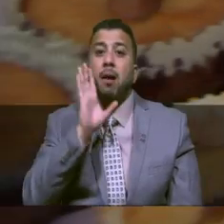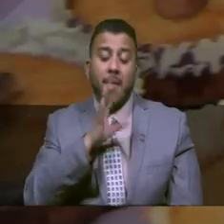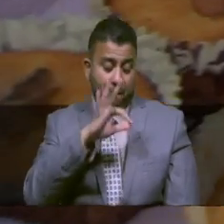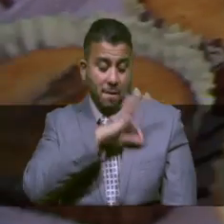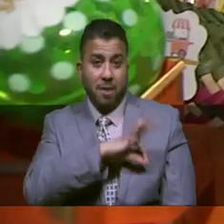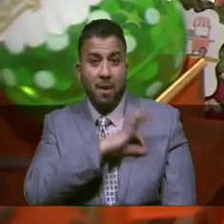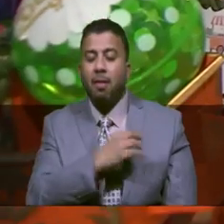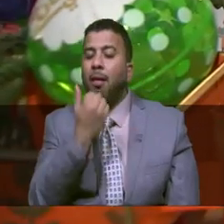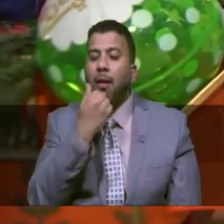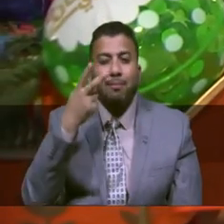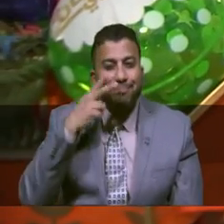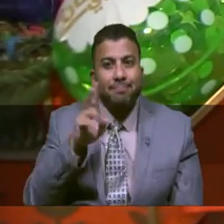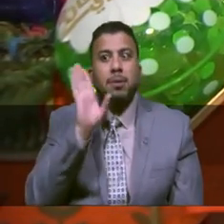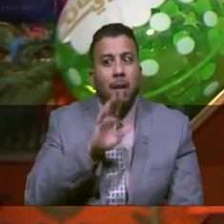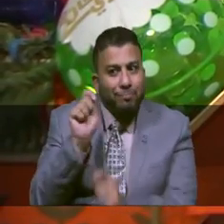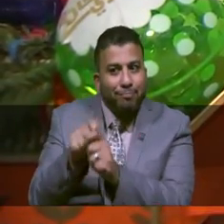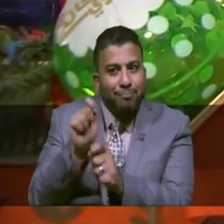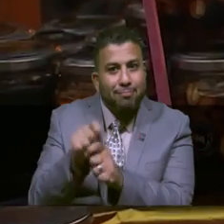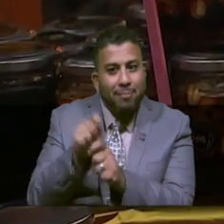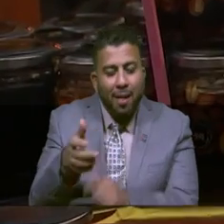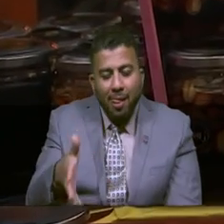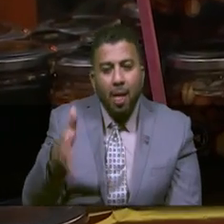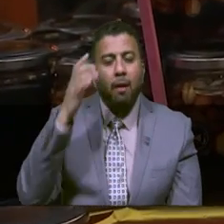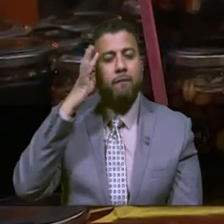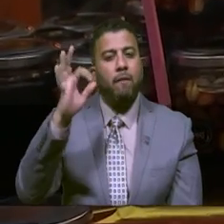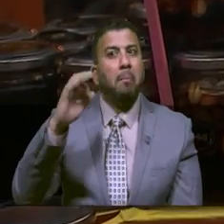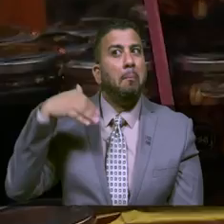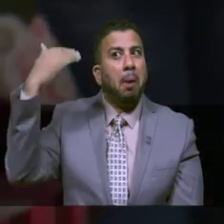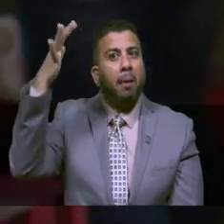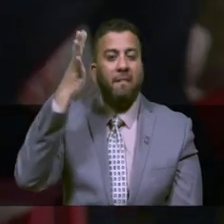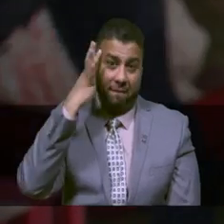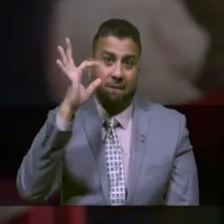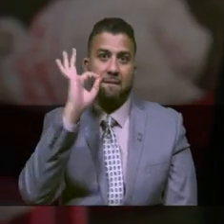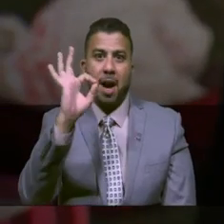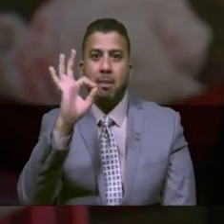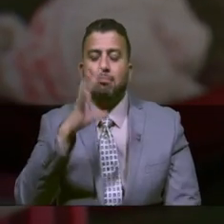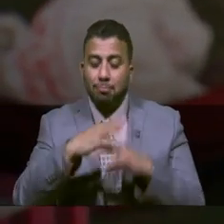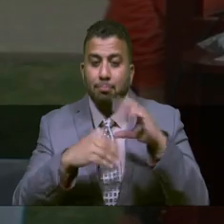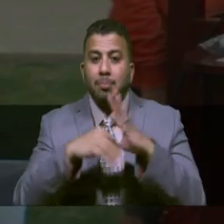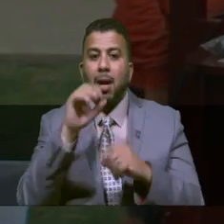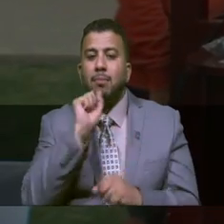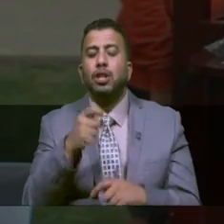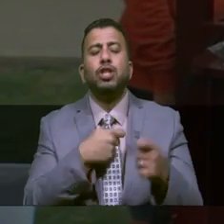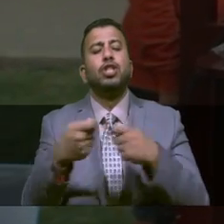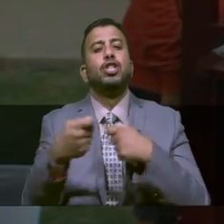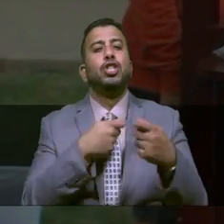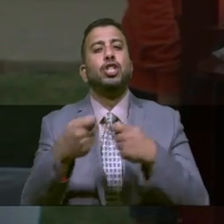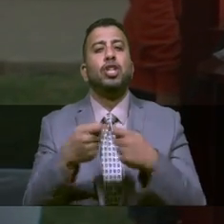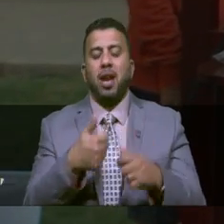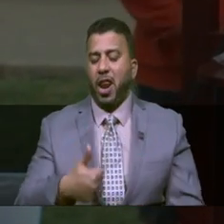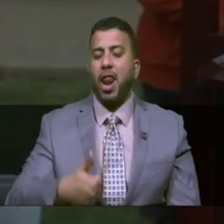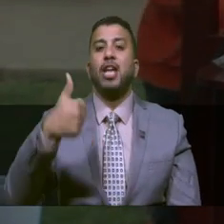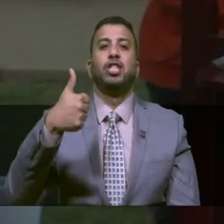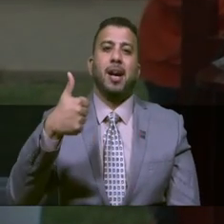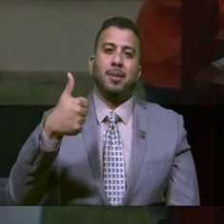من الأخطاء التي قد تواجههم ليرسخوا مبادئ ومهارات التجارة الناجحة.